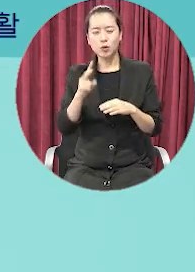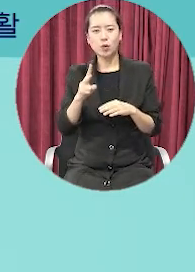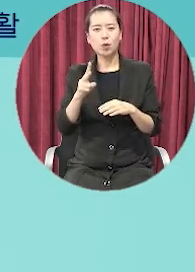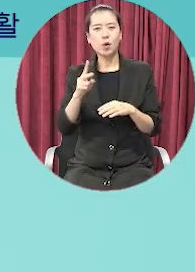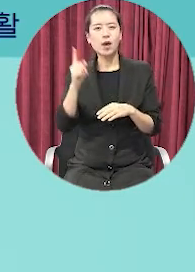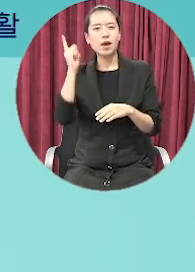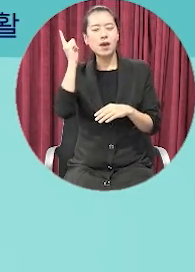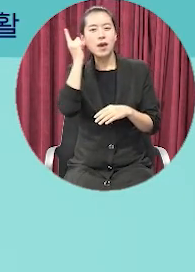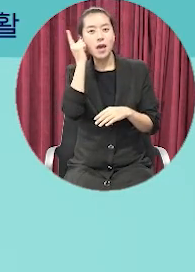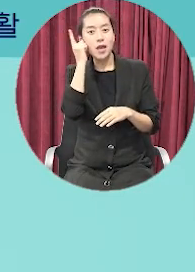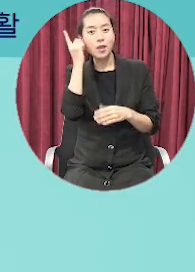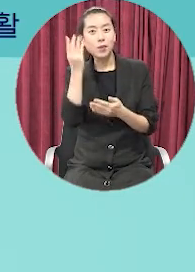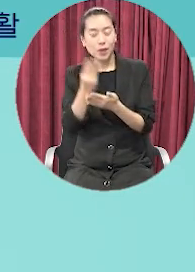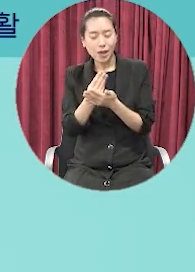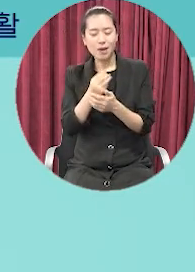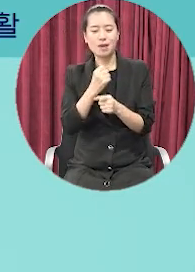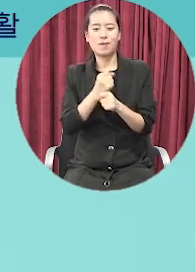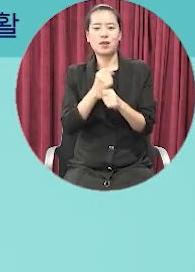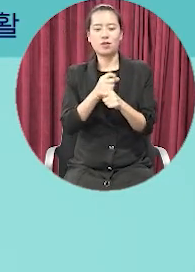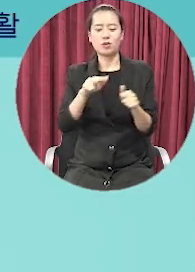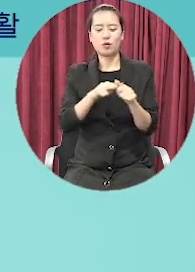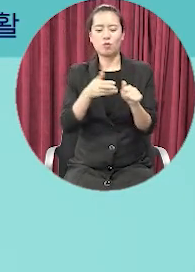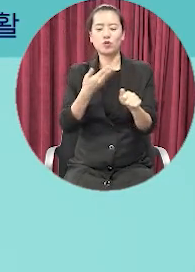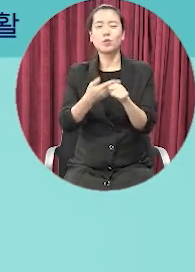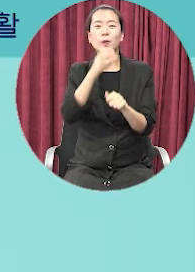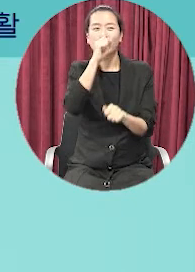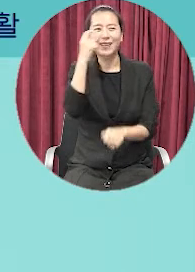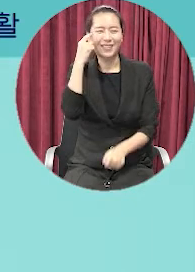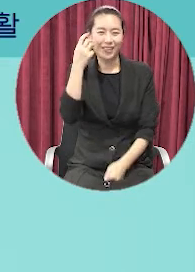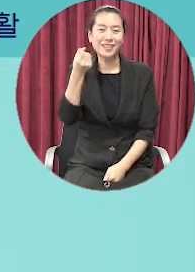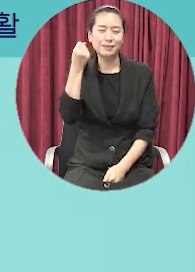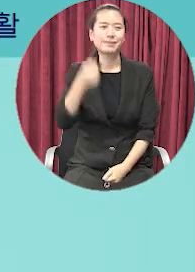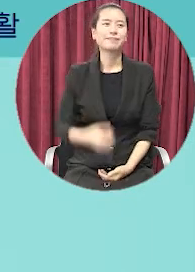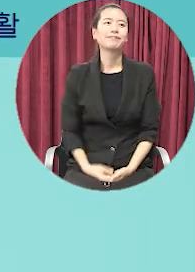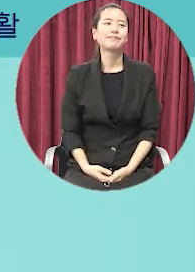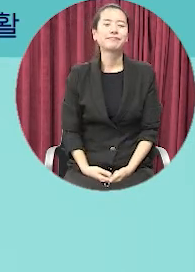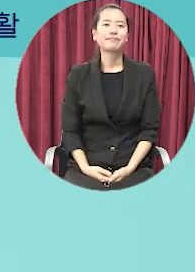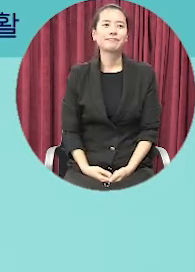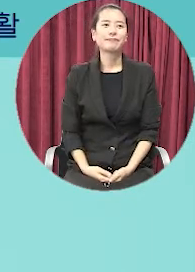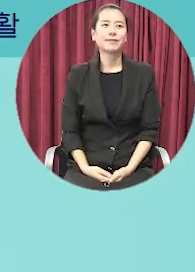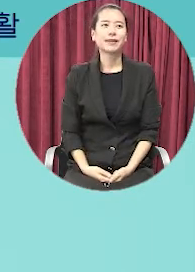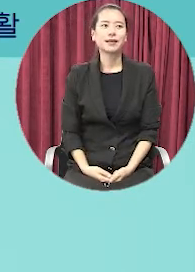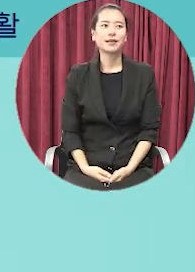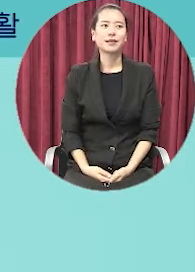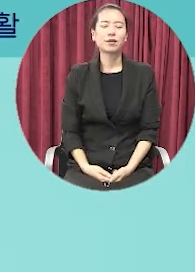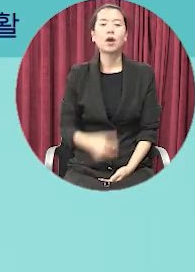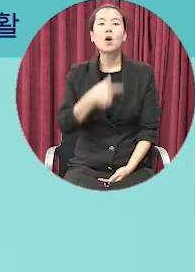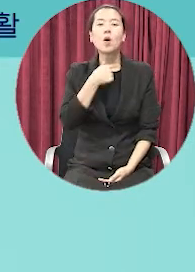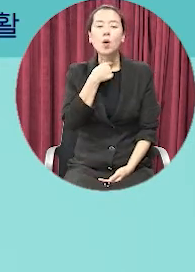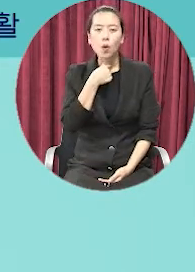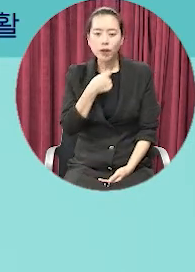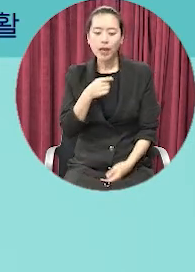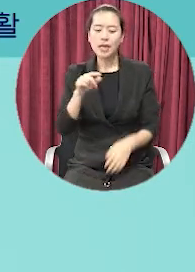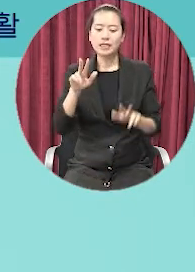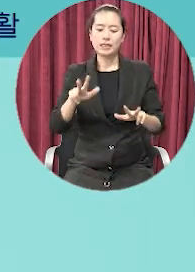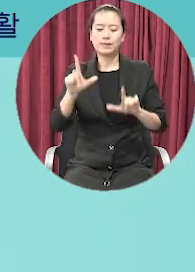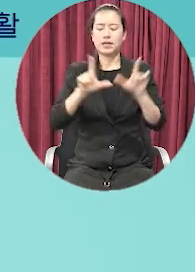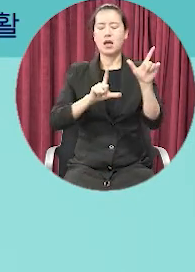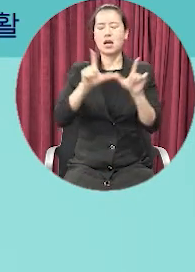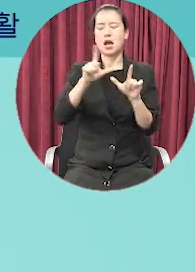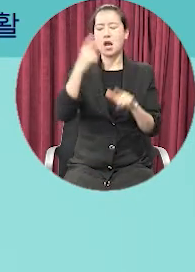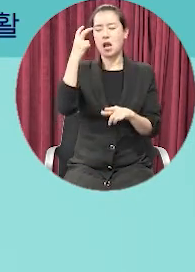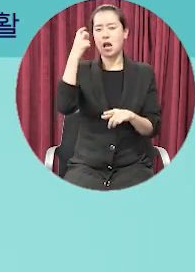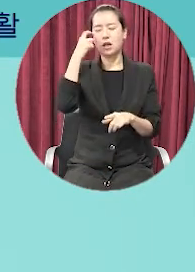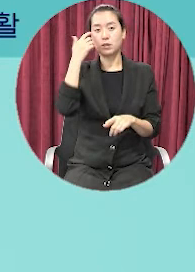것을 연구 개발 목표로 잡았었습니다. 그래서 이와 같이 현황과 니즈 조사를 문헌 조사 및